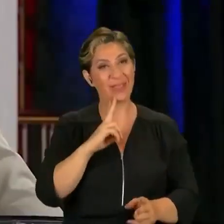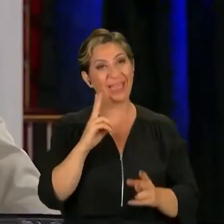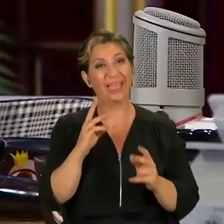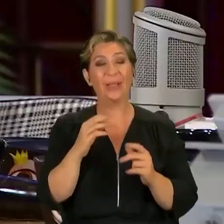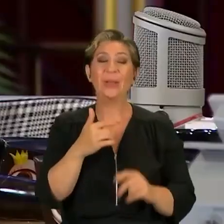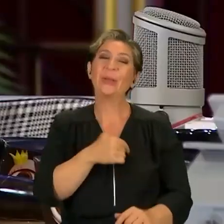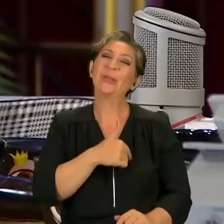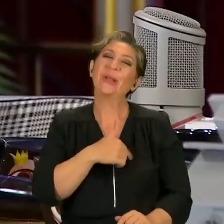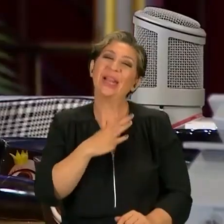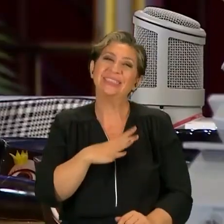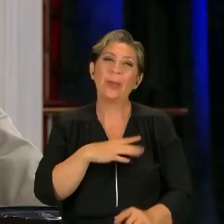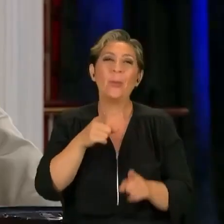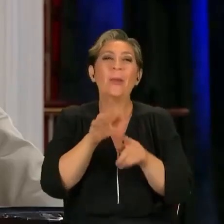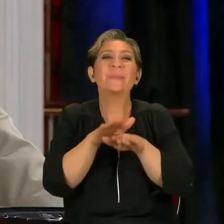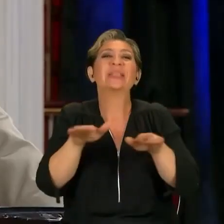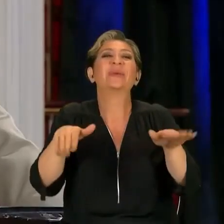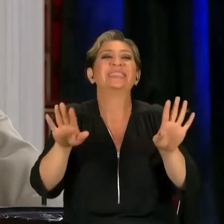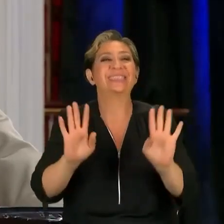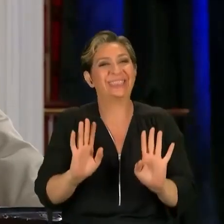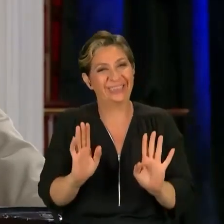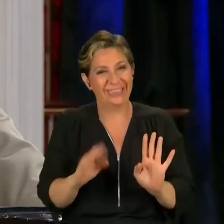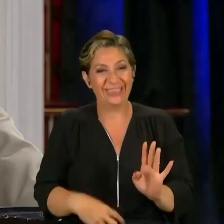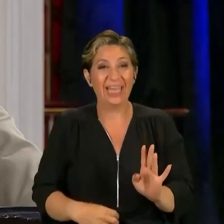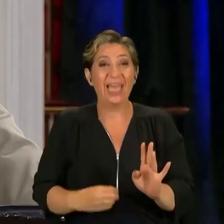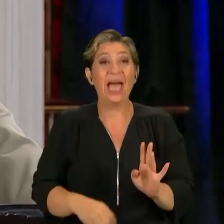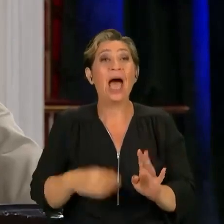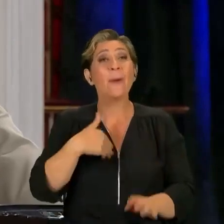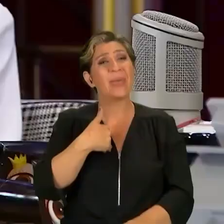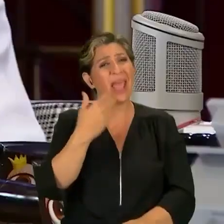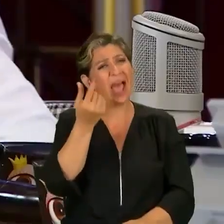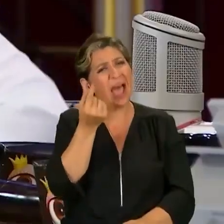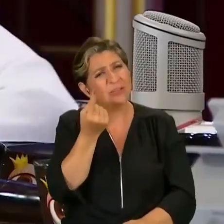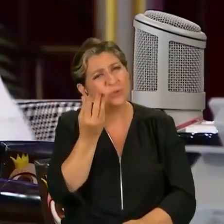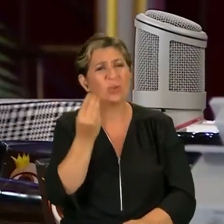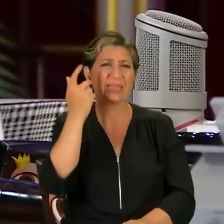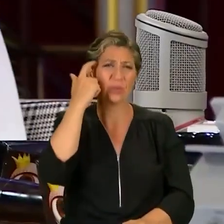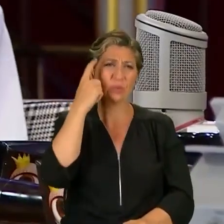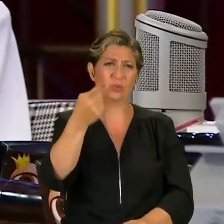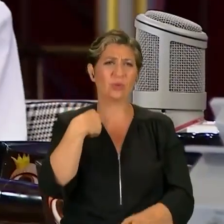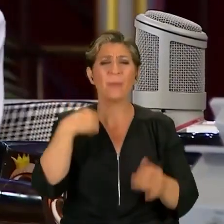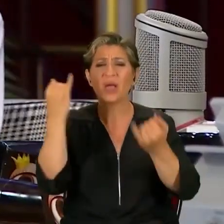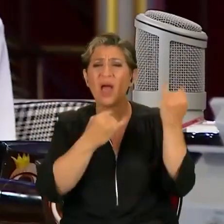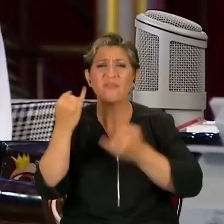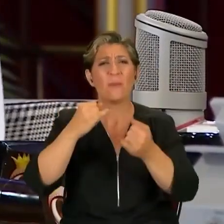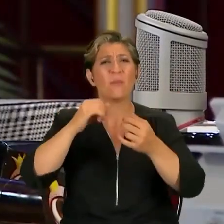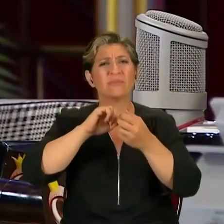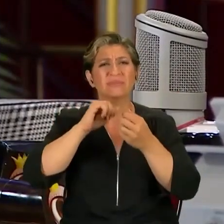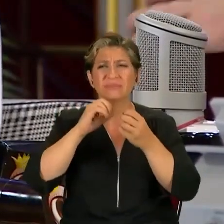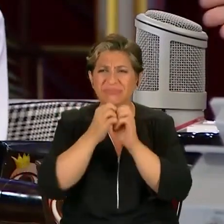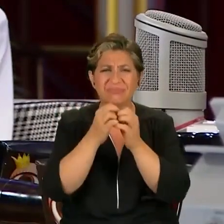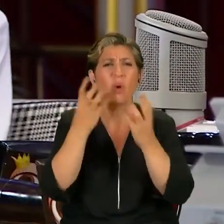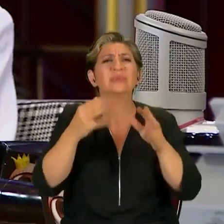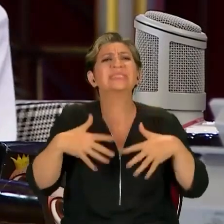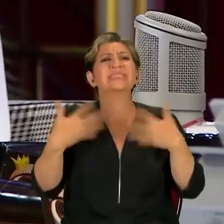de şeyde gönül isterdi ki böyle bitmesin. Yani ama beni az çok tanıyorsunuz. Gitmiş. Yani kimseyle öyle kavgam olsun, gürültüm olsun